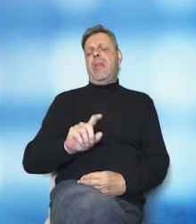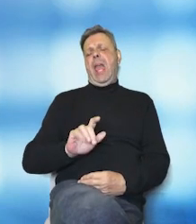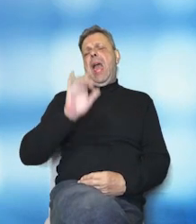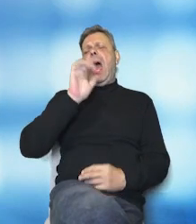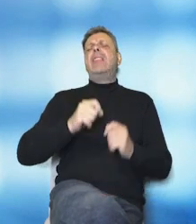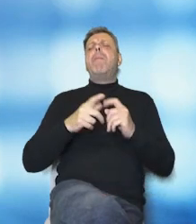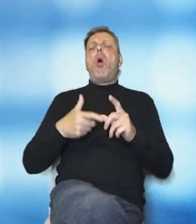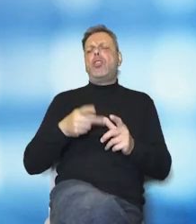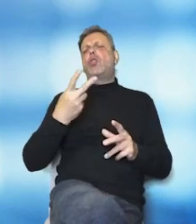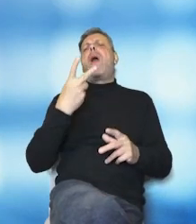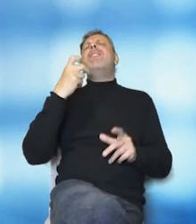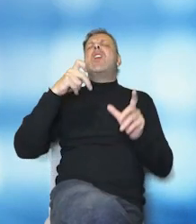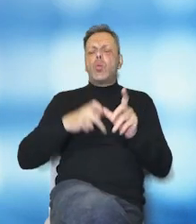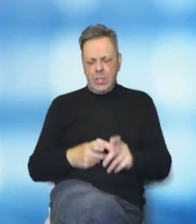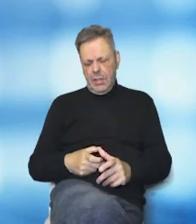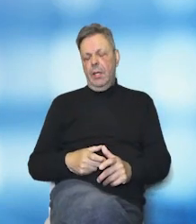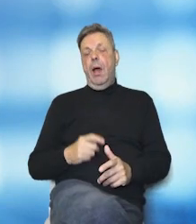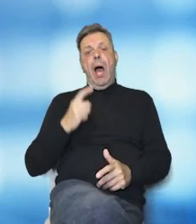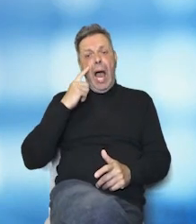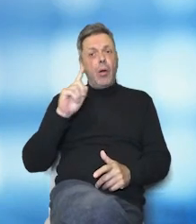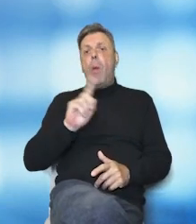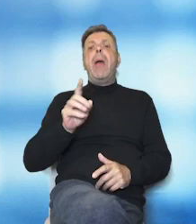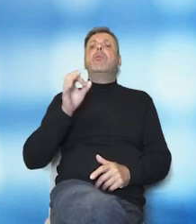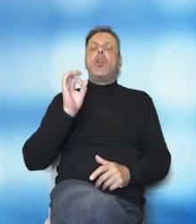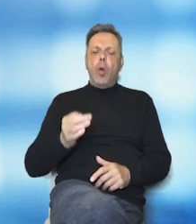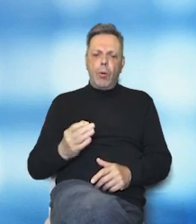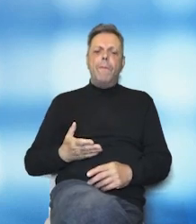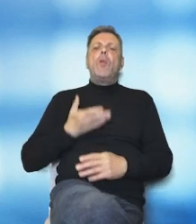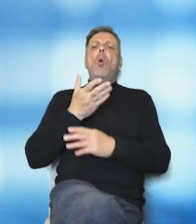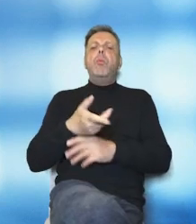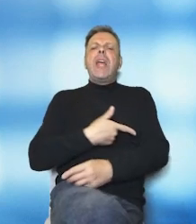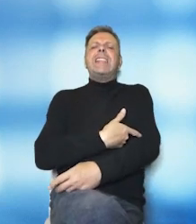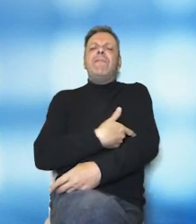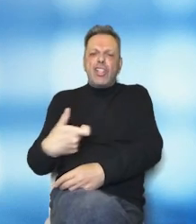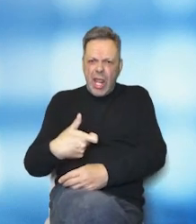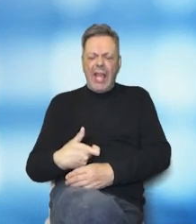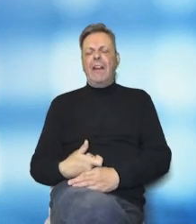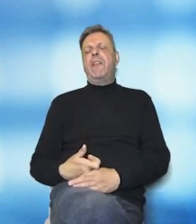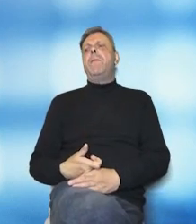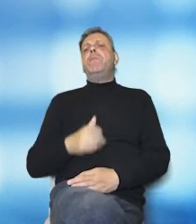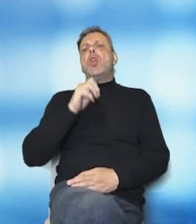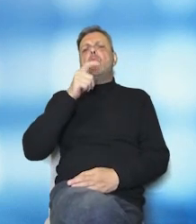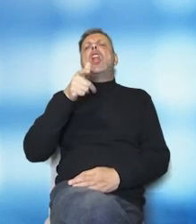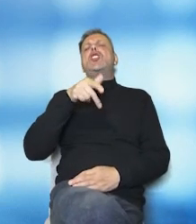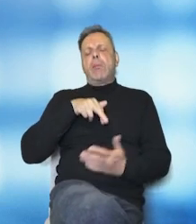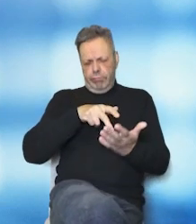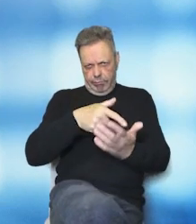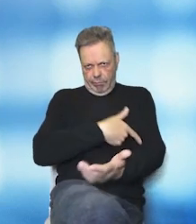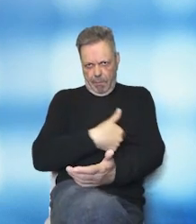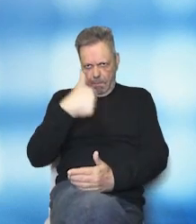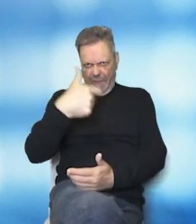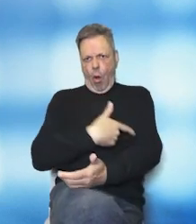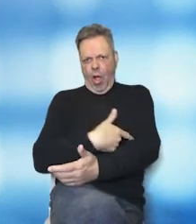virusna bolest, idemo se dogovoriti. Ako ne bude dobro, uputnica za vađanje krvi je napisana, vi ćete to sutra napraviti